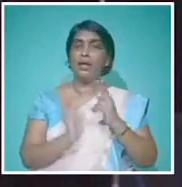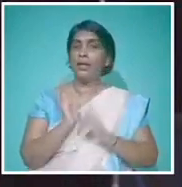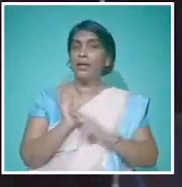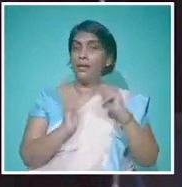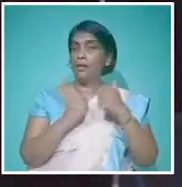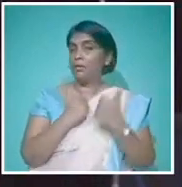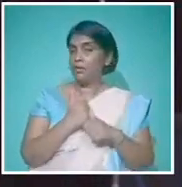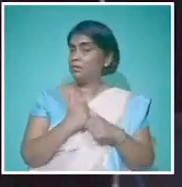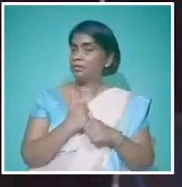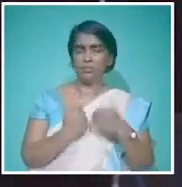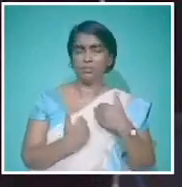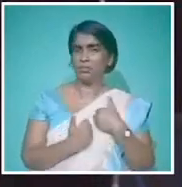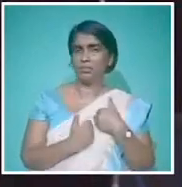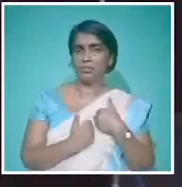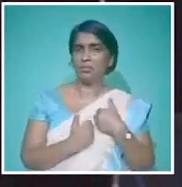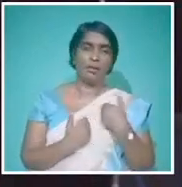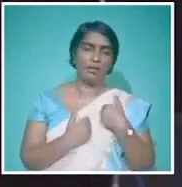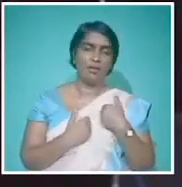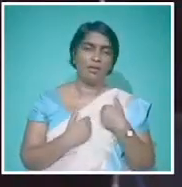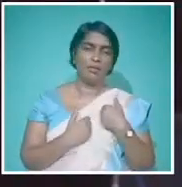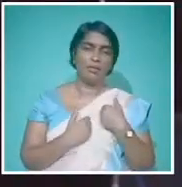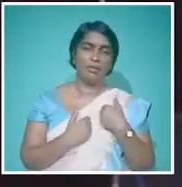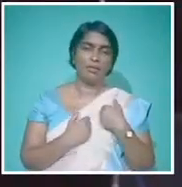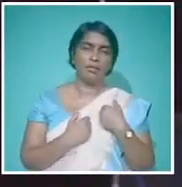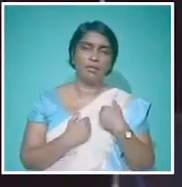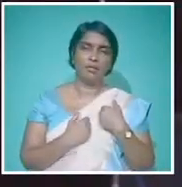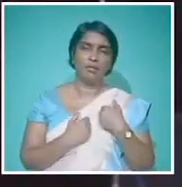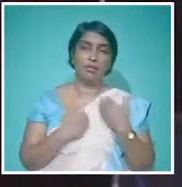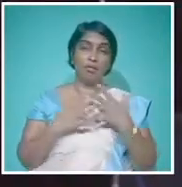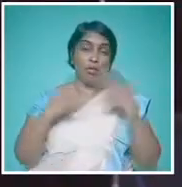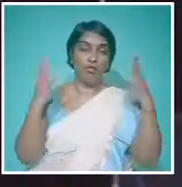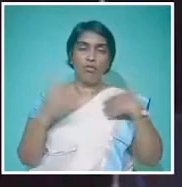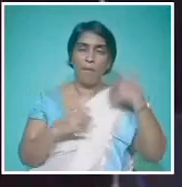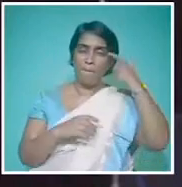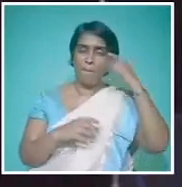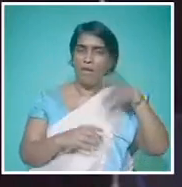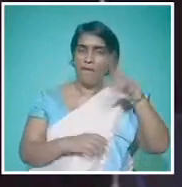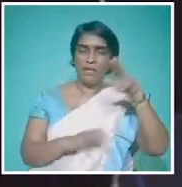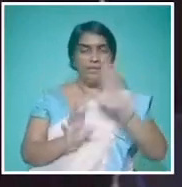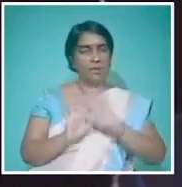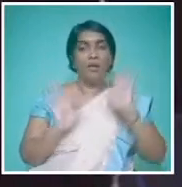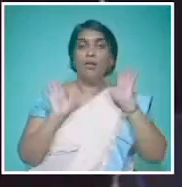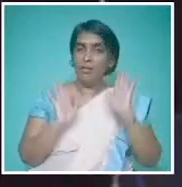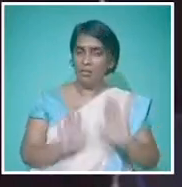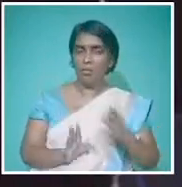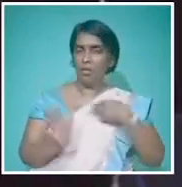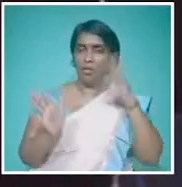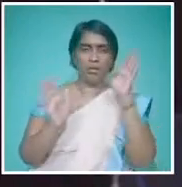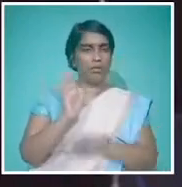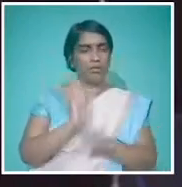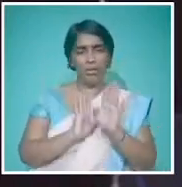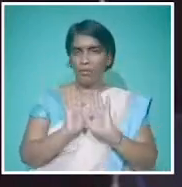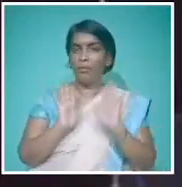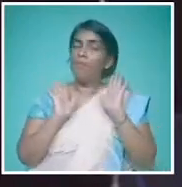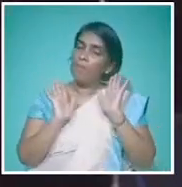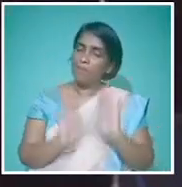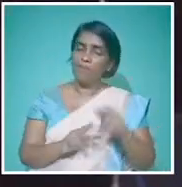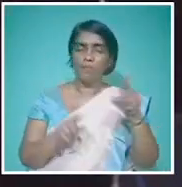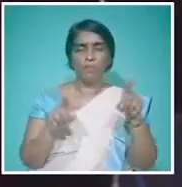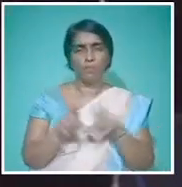හදන එකට අපිට ලොකු ඒක ගැන ලොකු බලාපොරොත්තුවක් විශ්වාසයක් නැහැ නමුත් අපි ඒක ප්‍රතික්ෂේප කරන්නේ නැහැ කොහොම